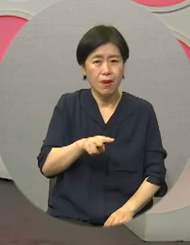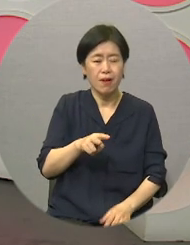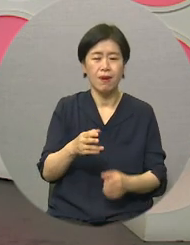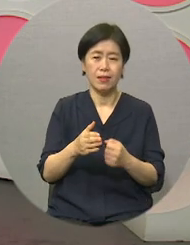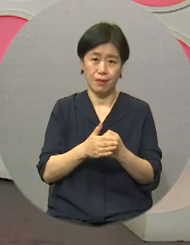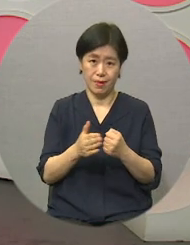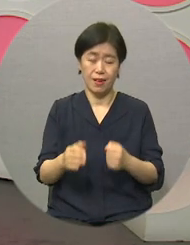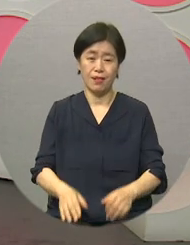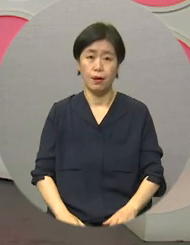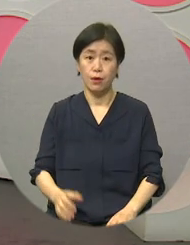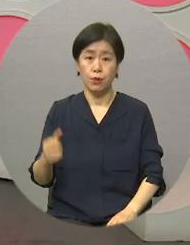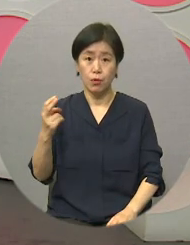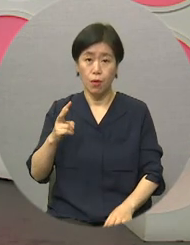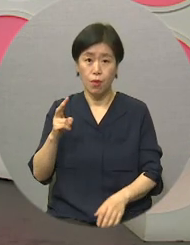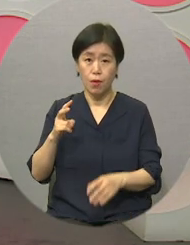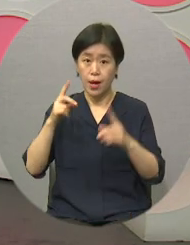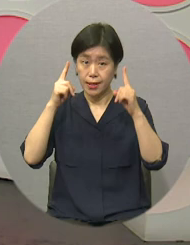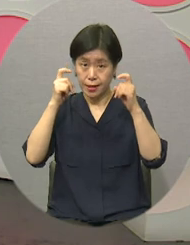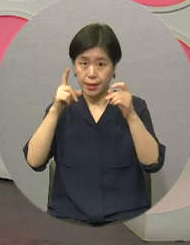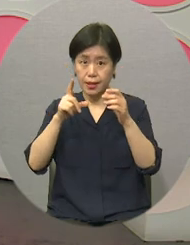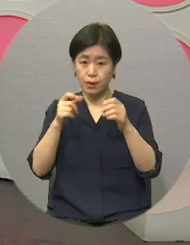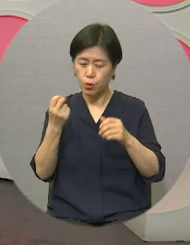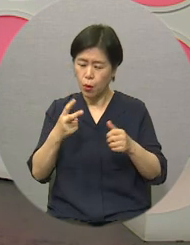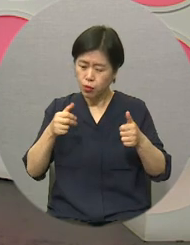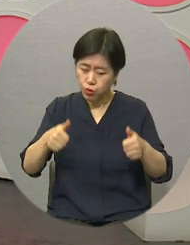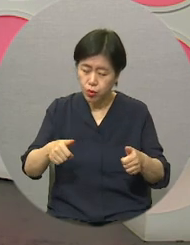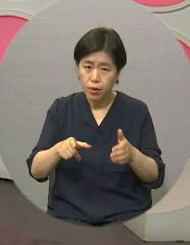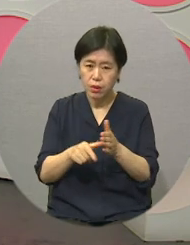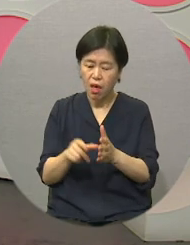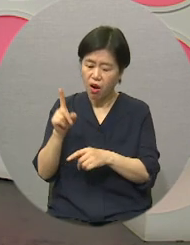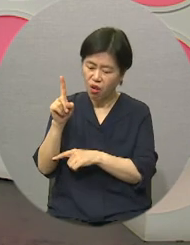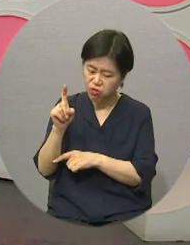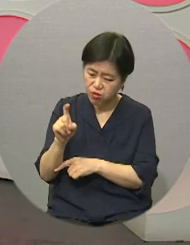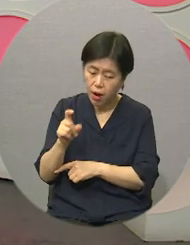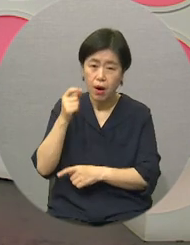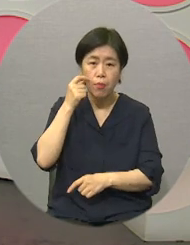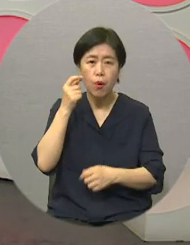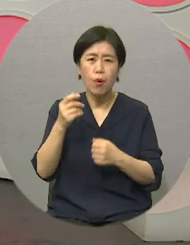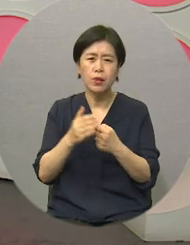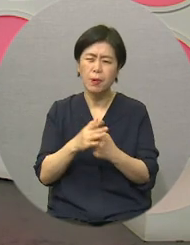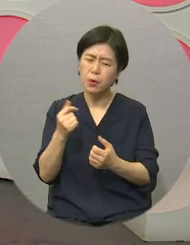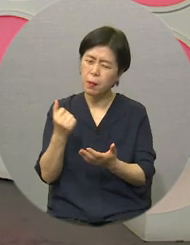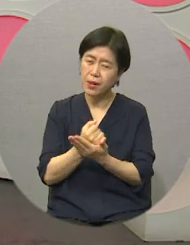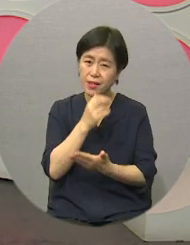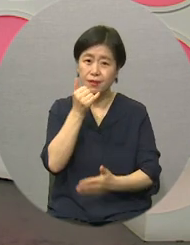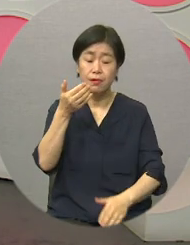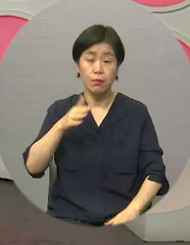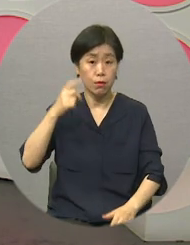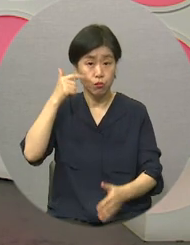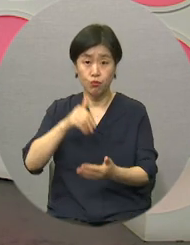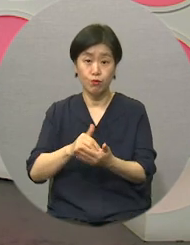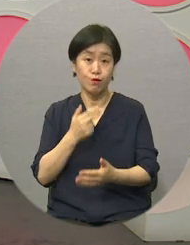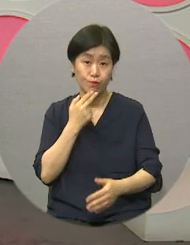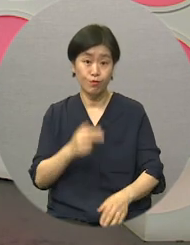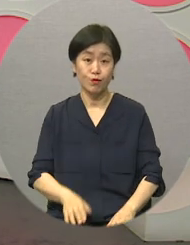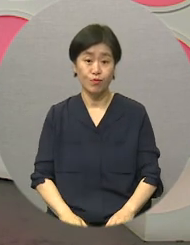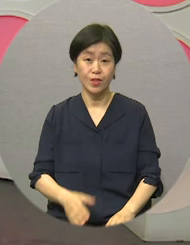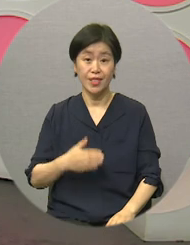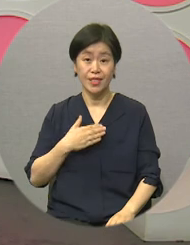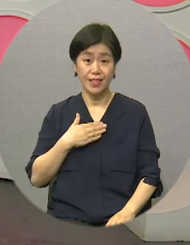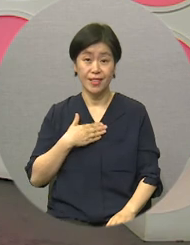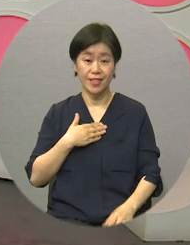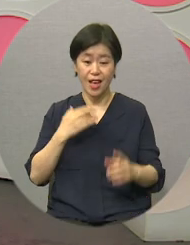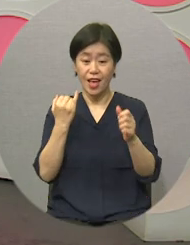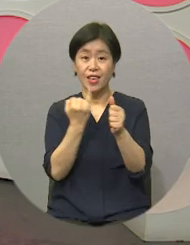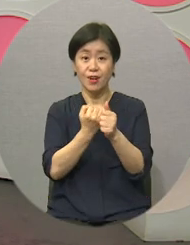허리를 숙이지 못해 아쉬웠으나 최선을 다했기에 후회는 없습니다 제 결혼 사진에는 구두 대신